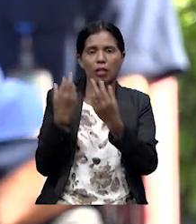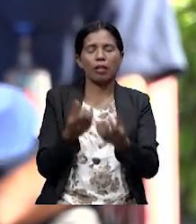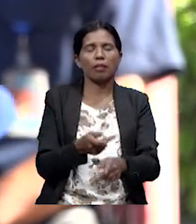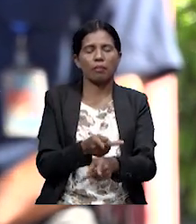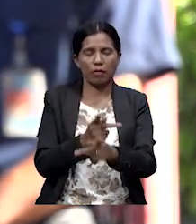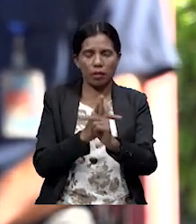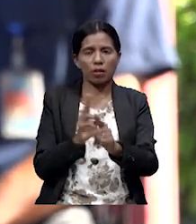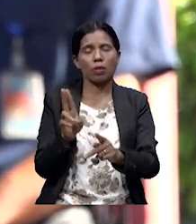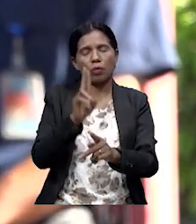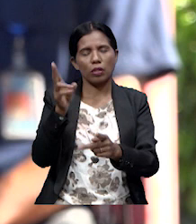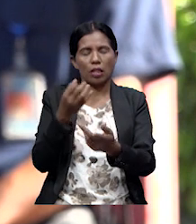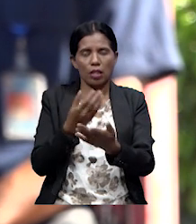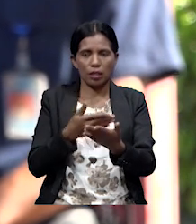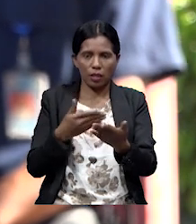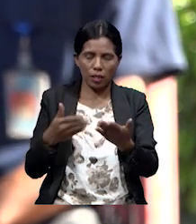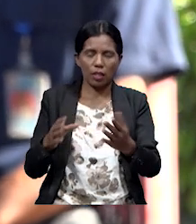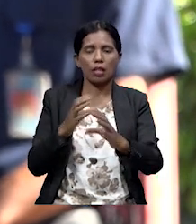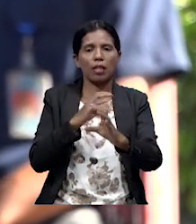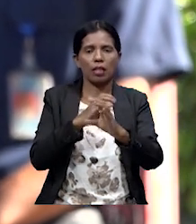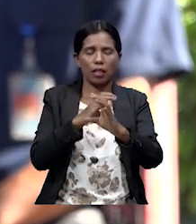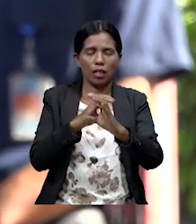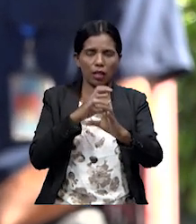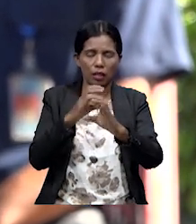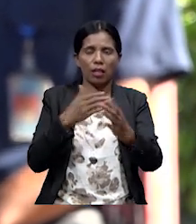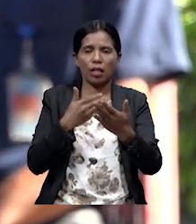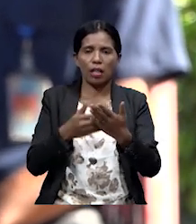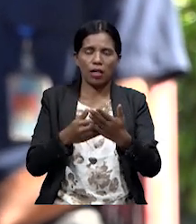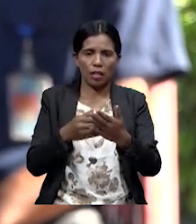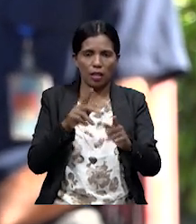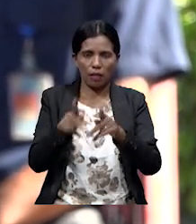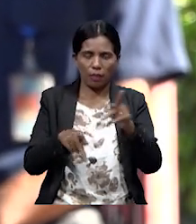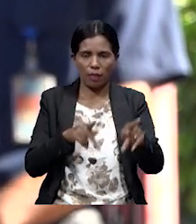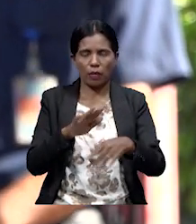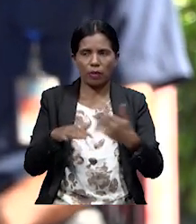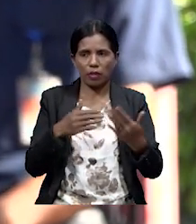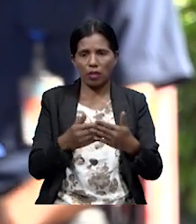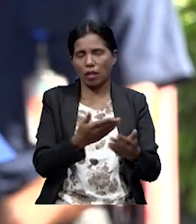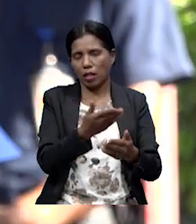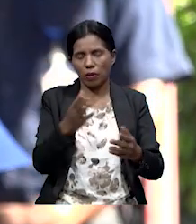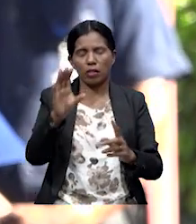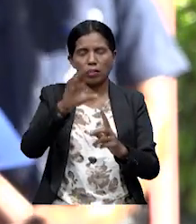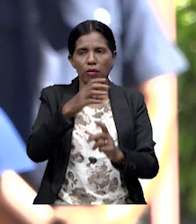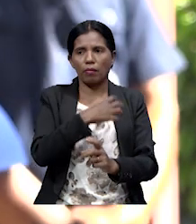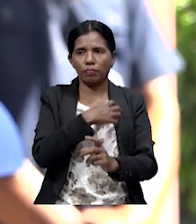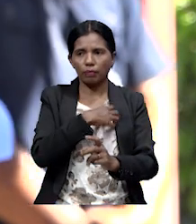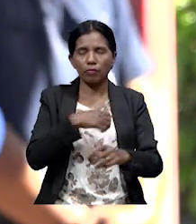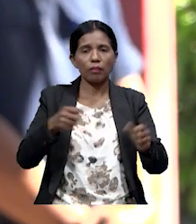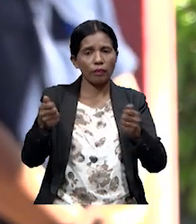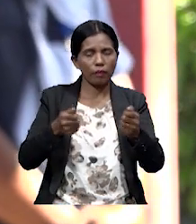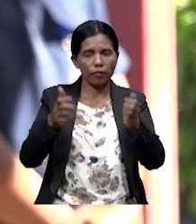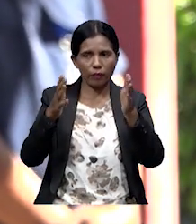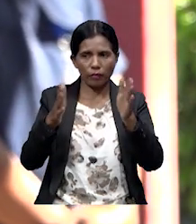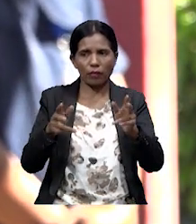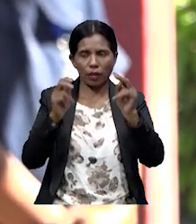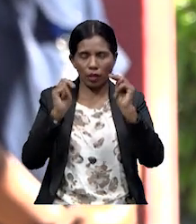Susana Starulian, Susana Fobunian. Namane, kita bawa sila. Laos komandan sila, mabin motorista sila mos.